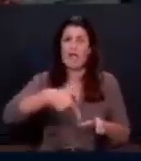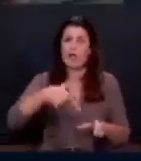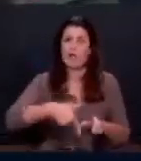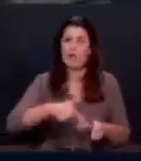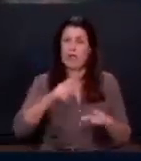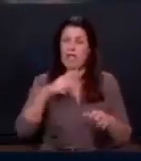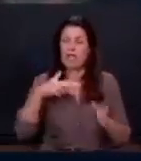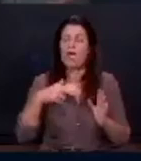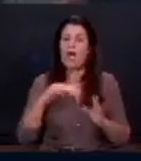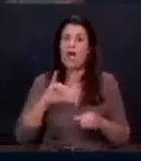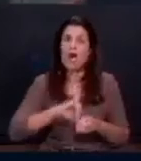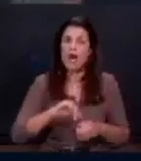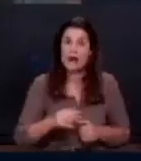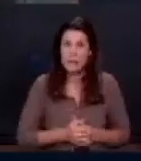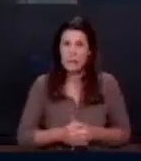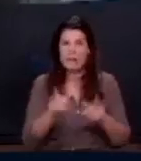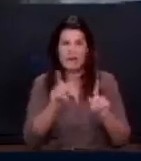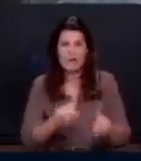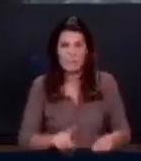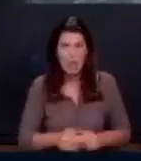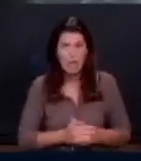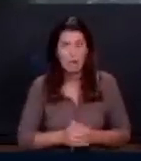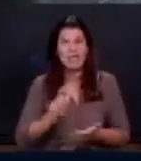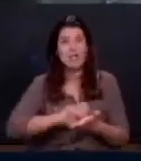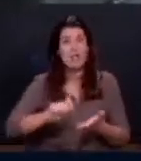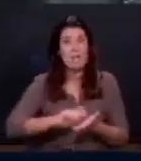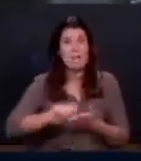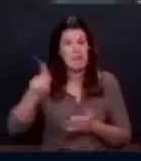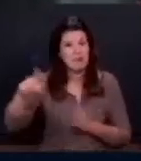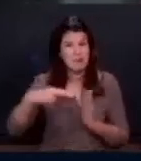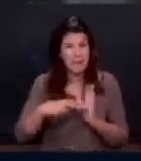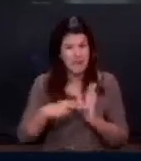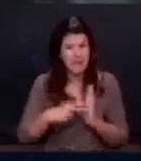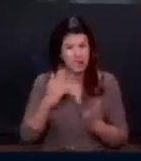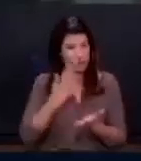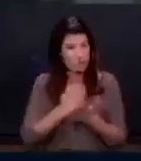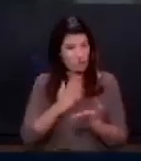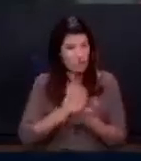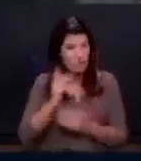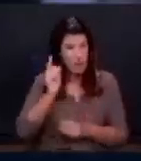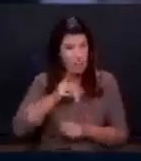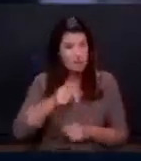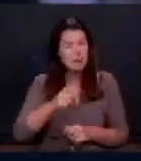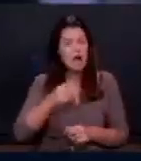האנרגיה, שמבקר המדינה כבר התריע בעבר מפני חולשת הדרג המקצועי בו, חייב היה להכיר